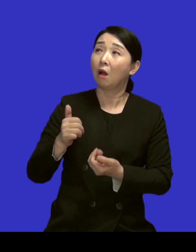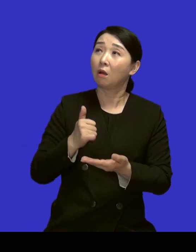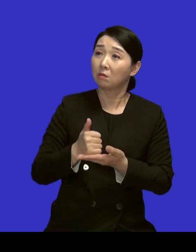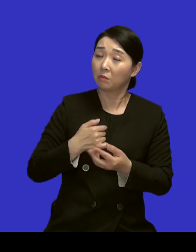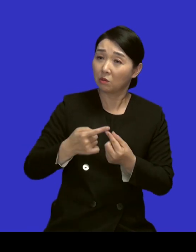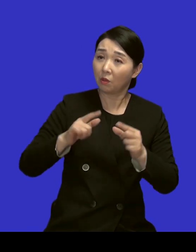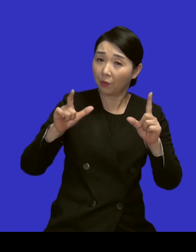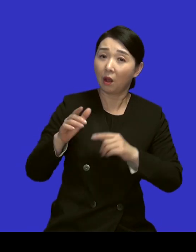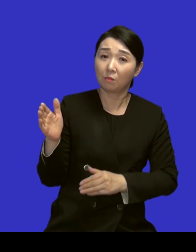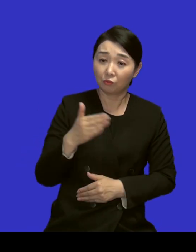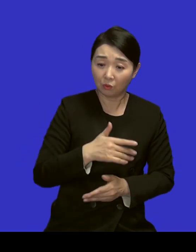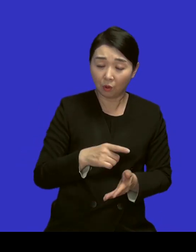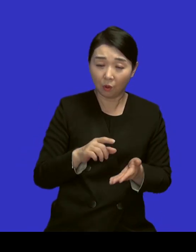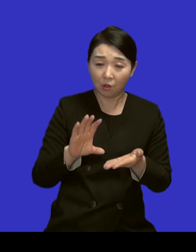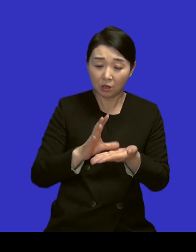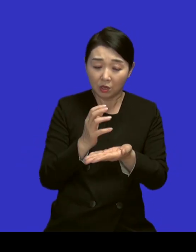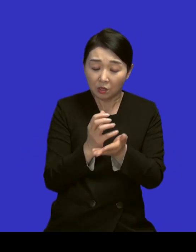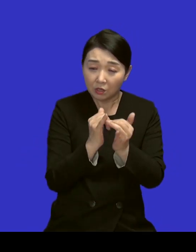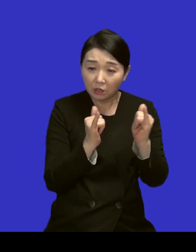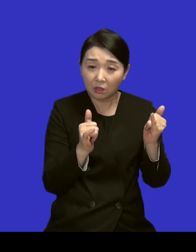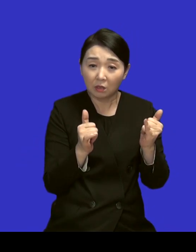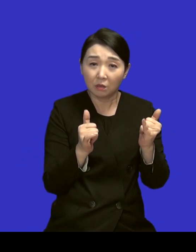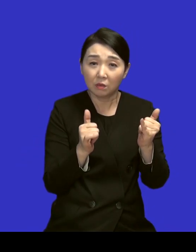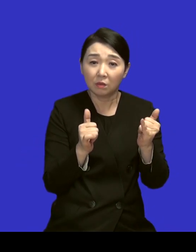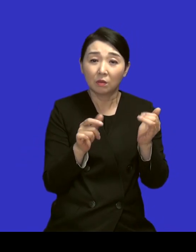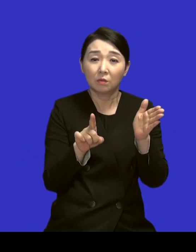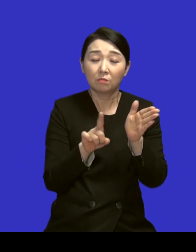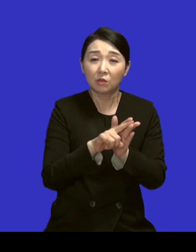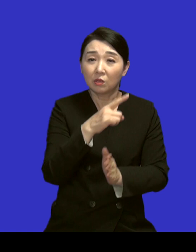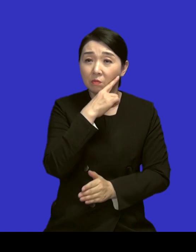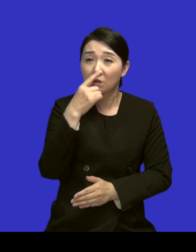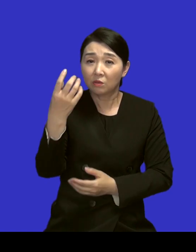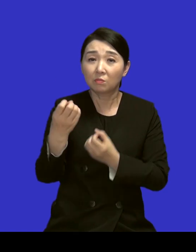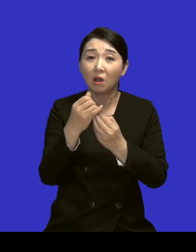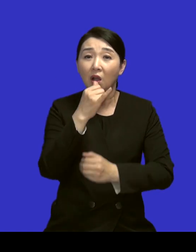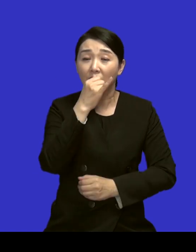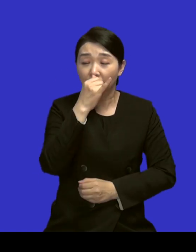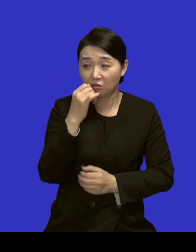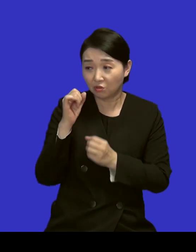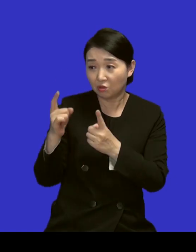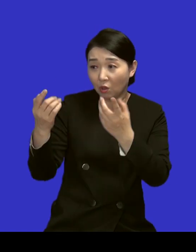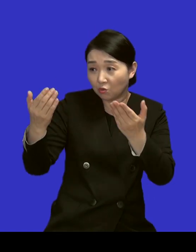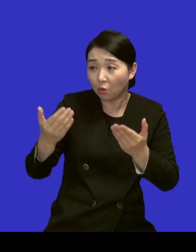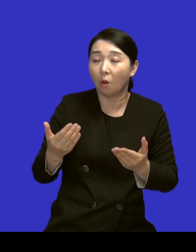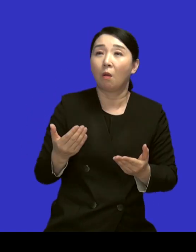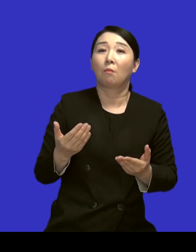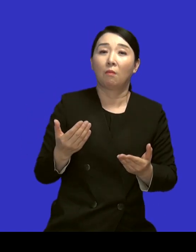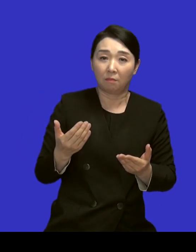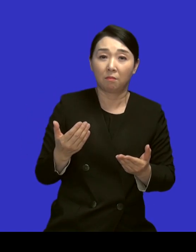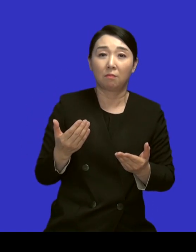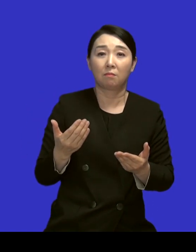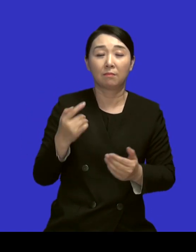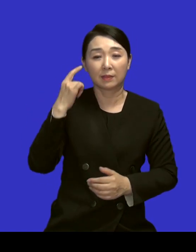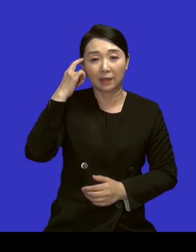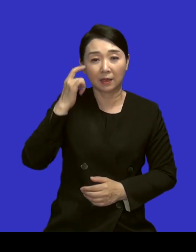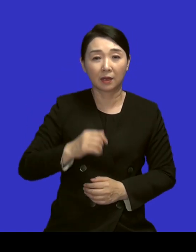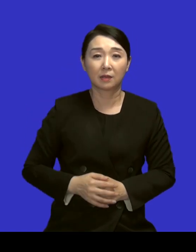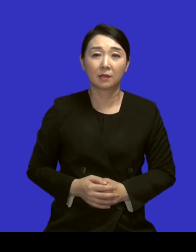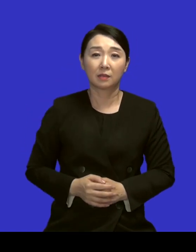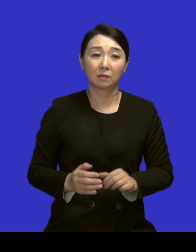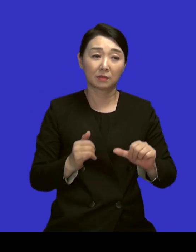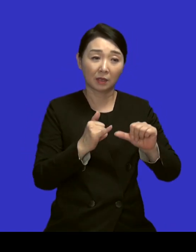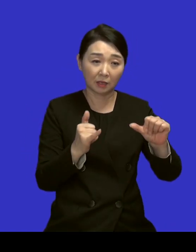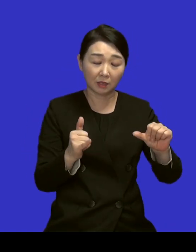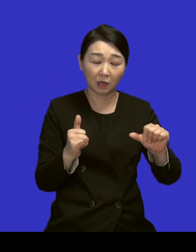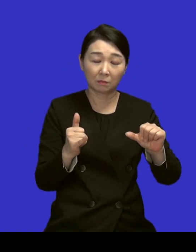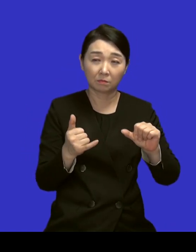우리 크리스찬들이 믿음을 증명할 수 있는 기회를 이렇게 어떻게 주시는군요. 하는 마음으로 이 5명 학생들이 서로